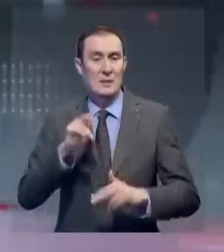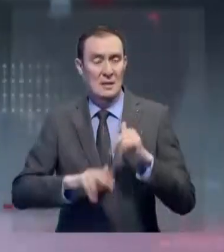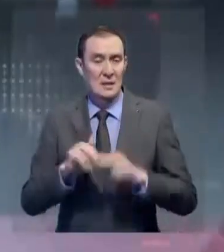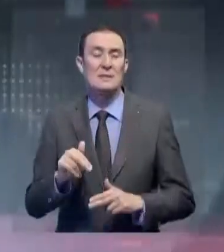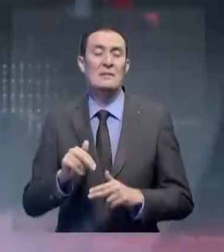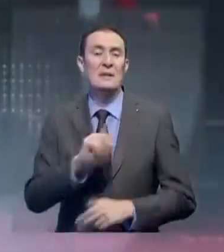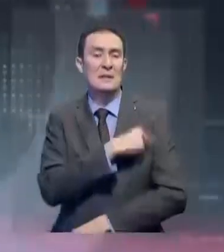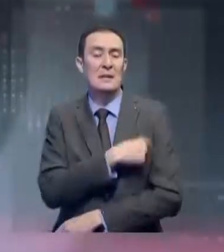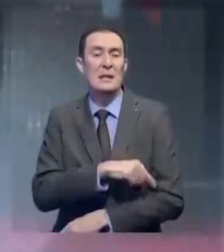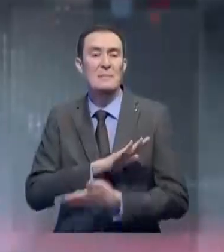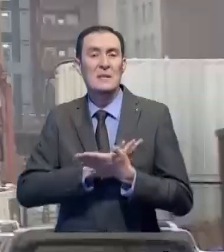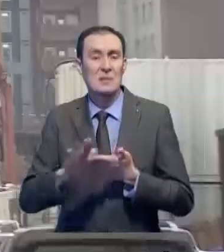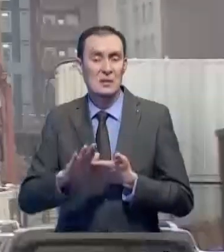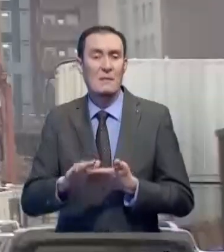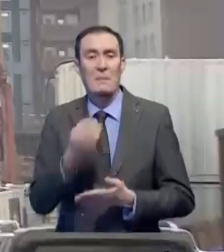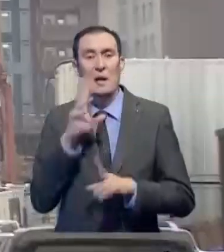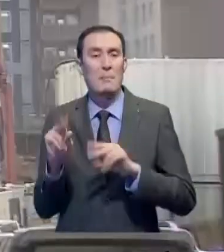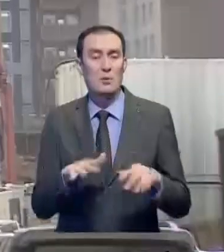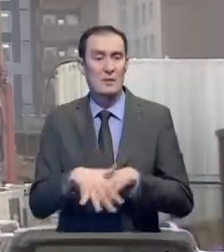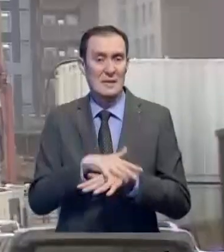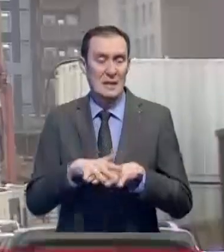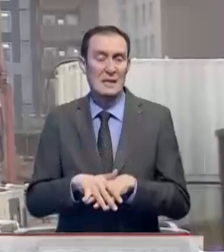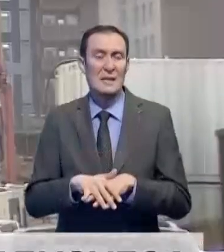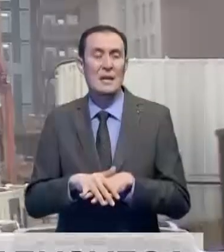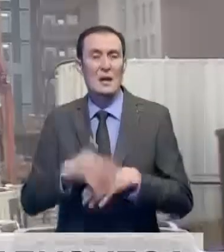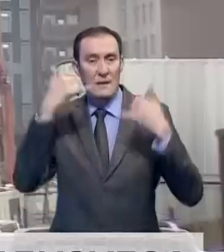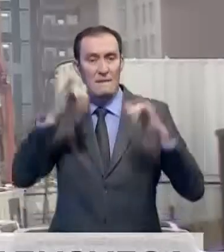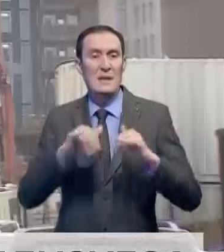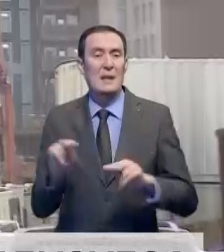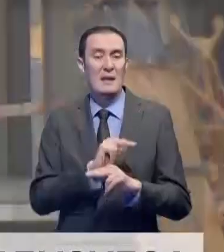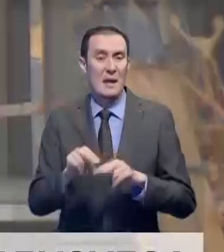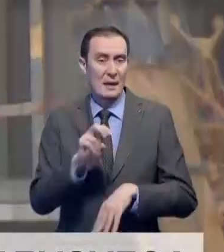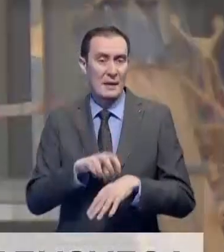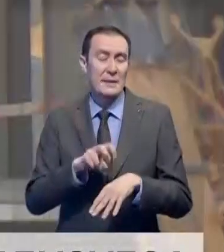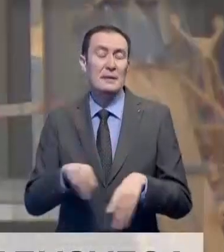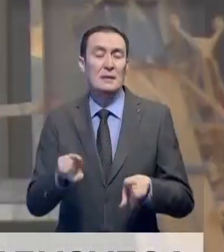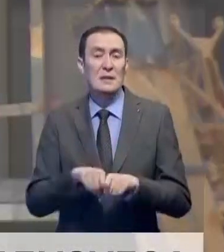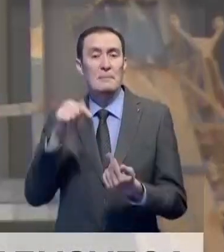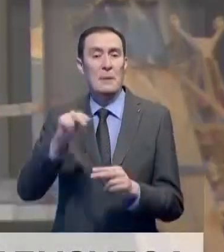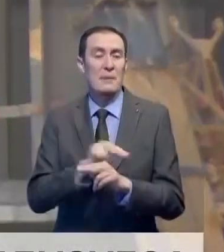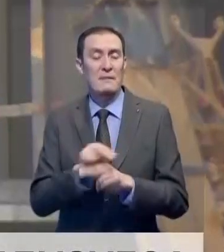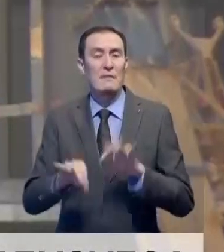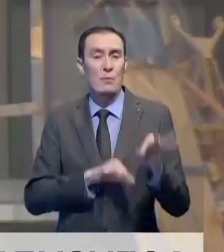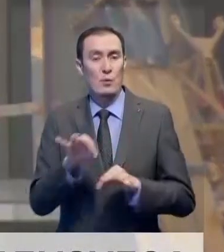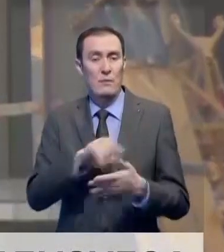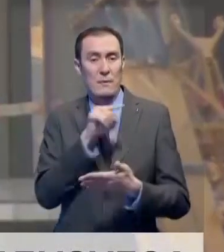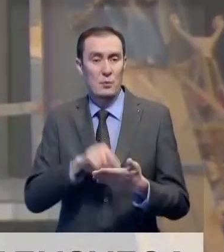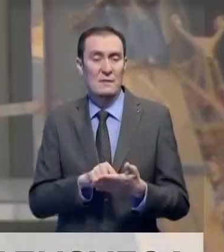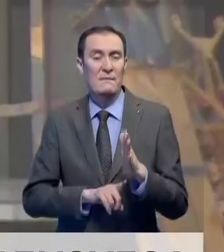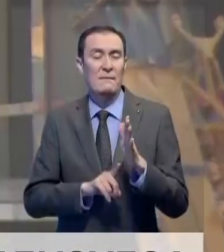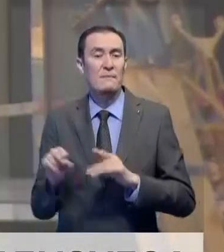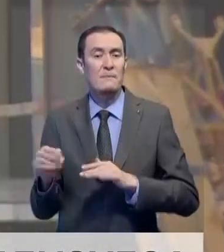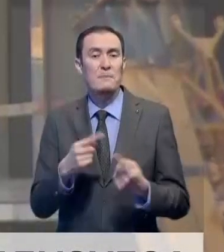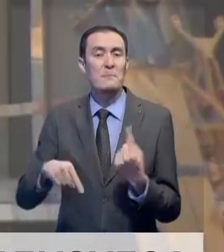градостроительства, санитарно-эпидемиологического благополучия населения и ветеринарии. Соответствующие поправки в законопроект по вопросам